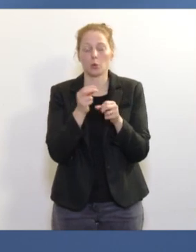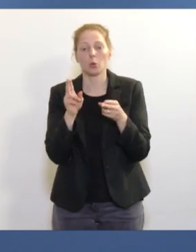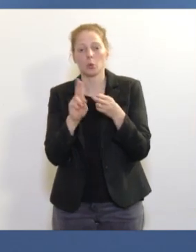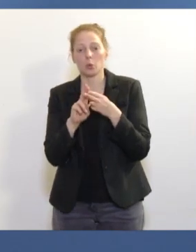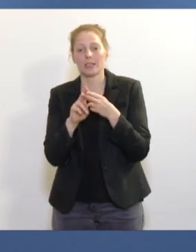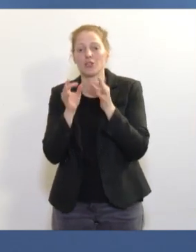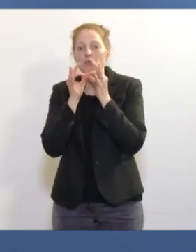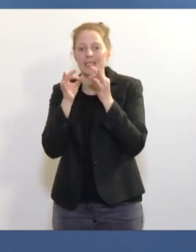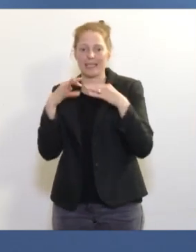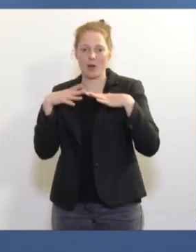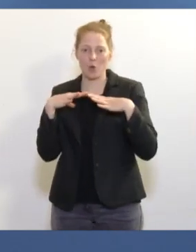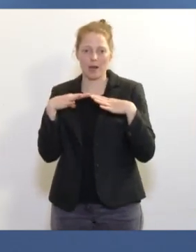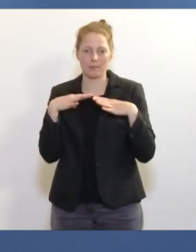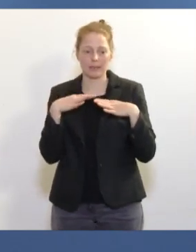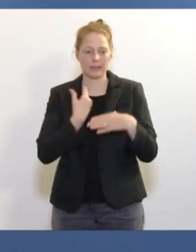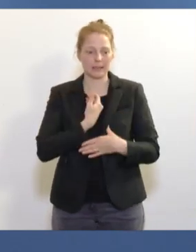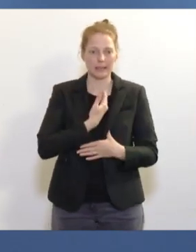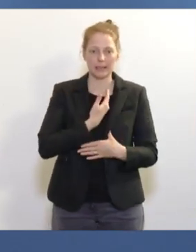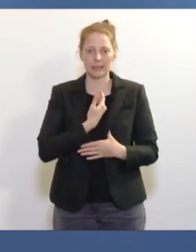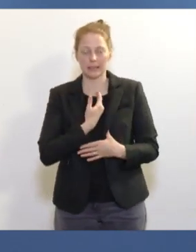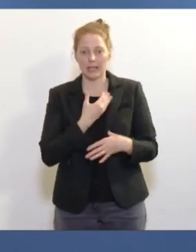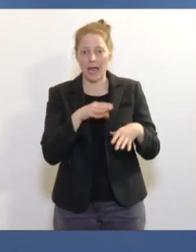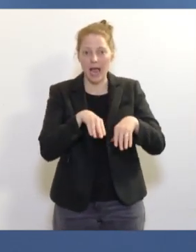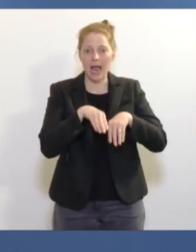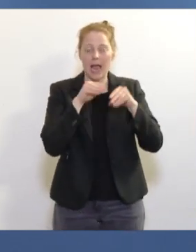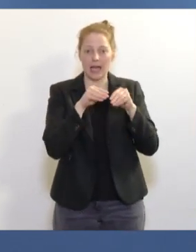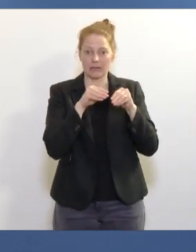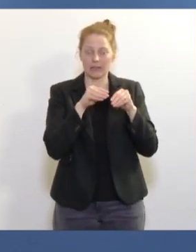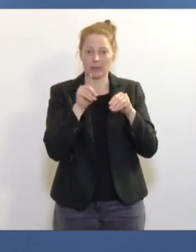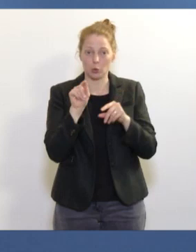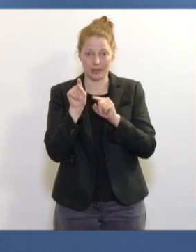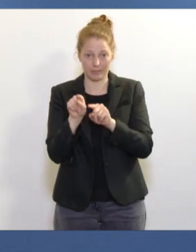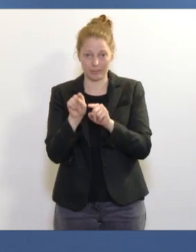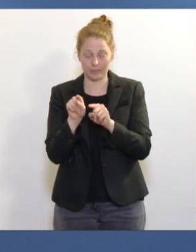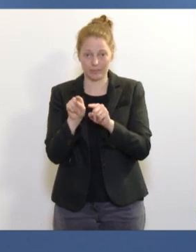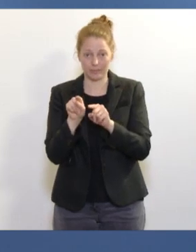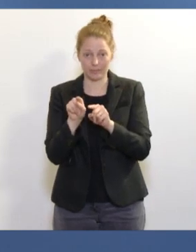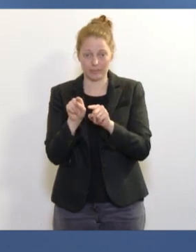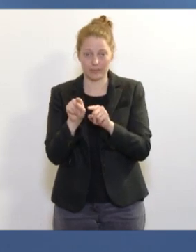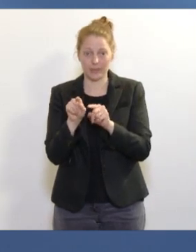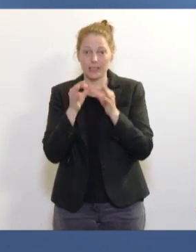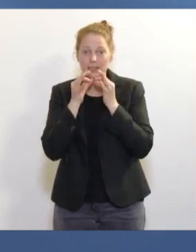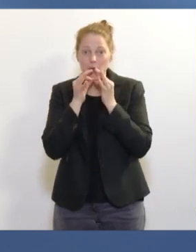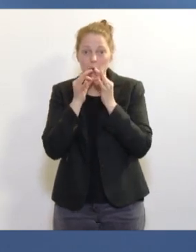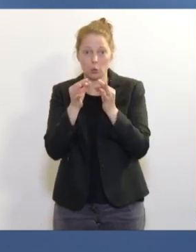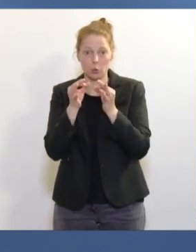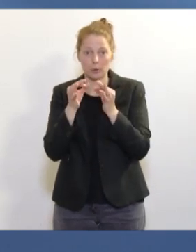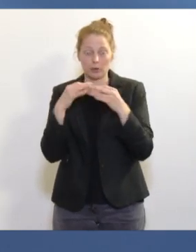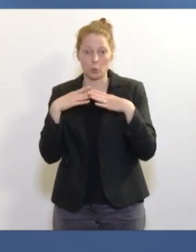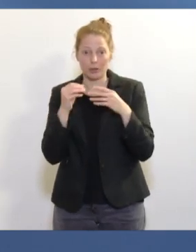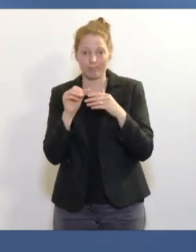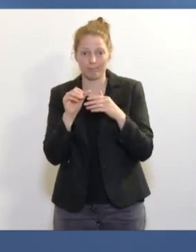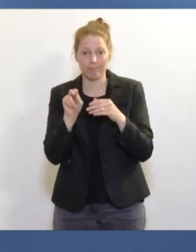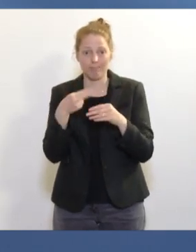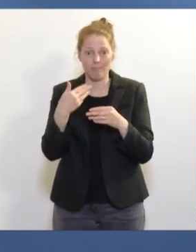familiale anbelangt. Am Anfang hat es geheißen, der Congé pour raison familiale gegenüber dem Chômage partiell